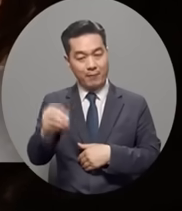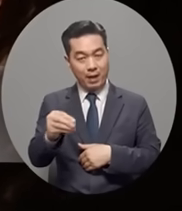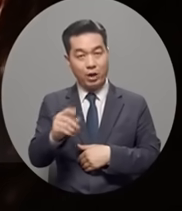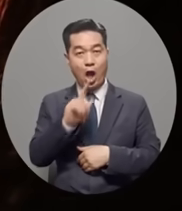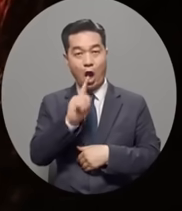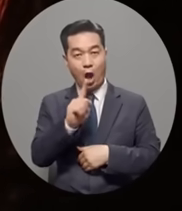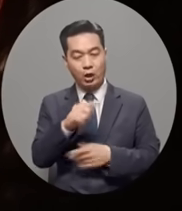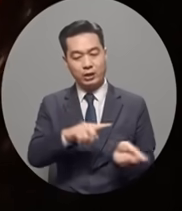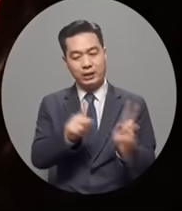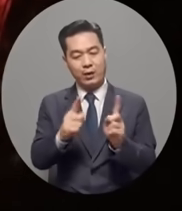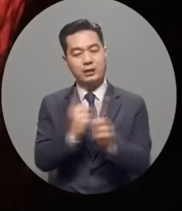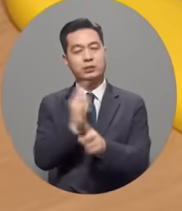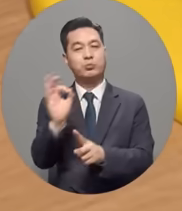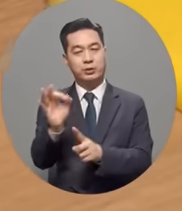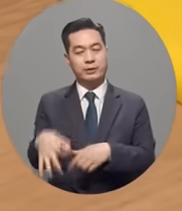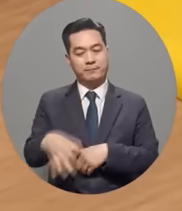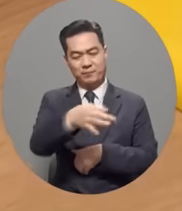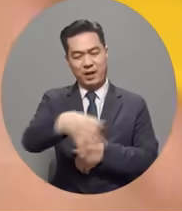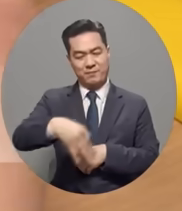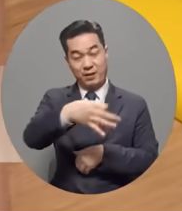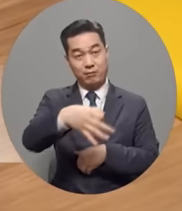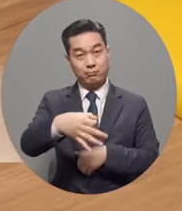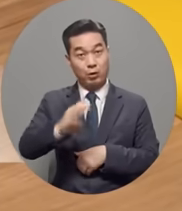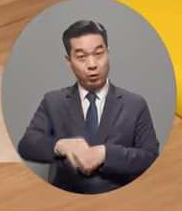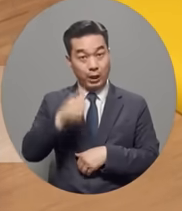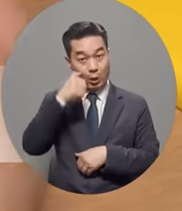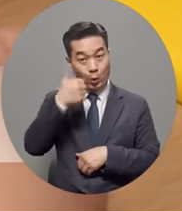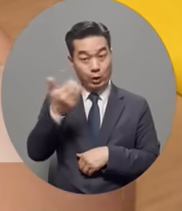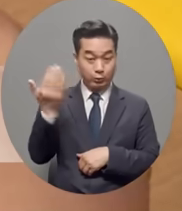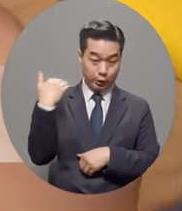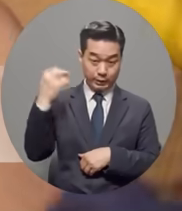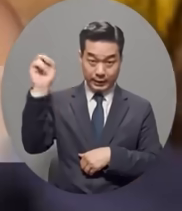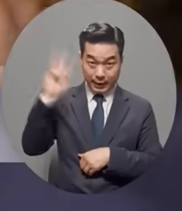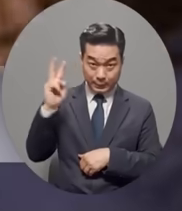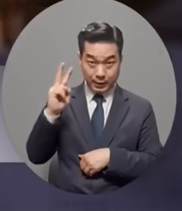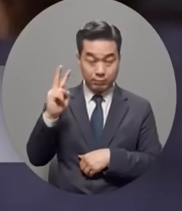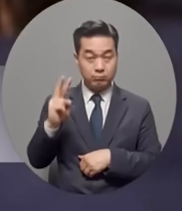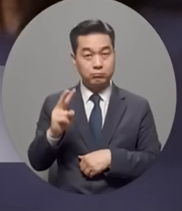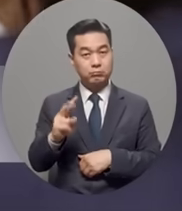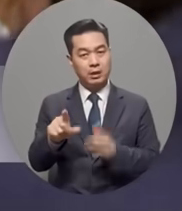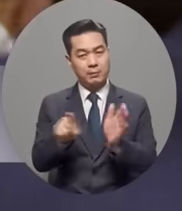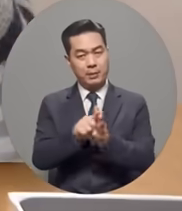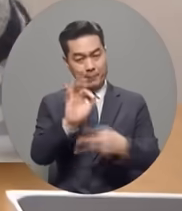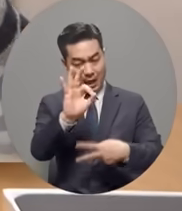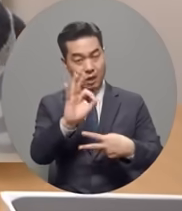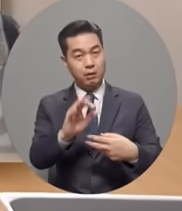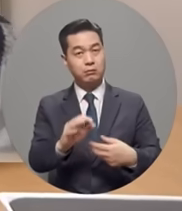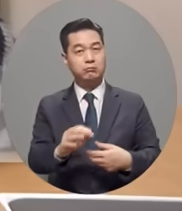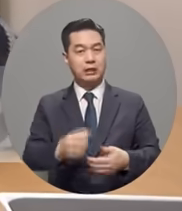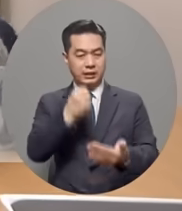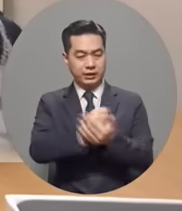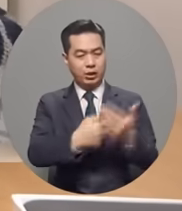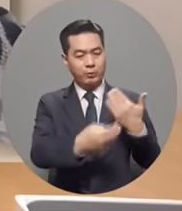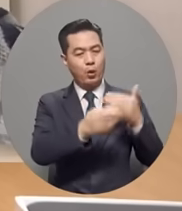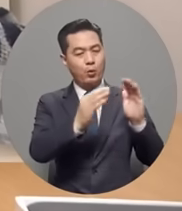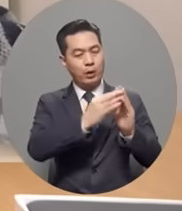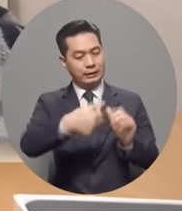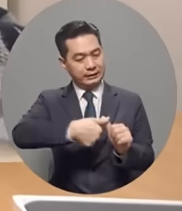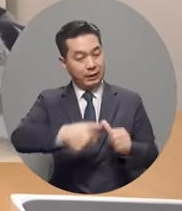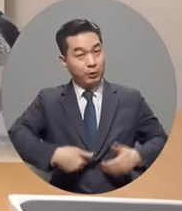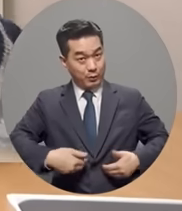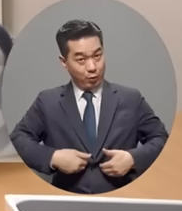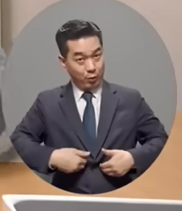언어재활치료비를 감당했습니다. 그런데 5달 전 돌연 발달지연 진단을 믿을 수 없으니 지정병원에 자문이